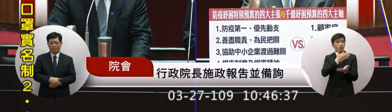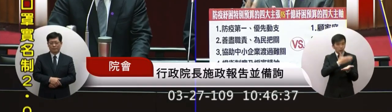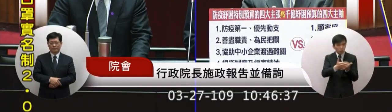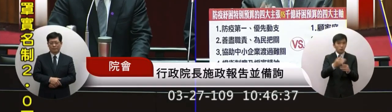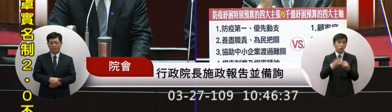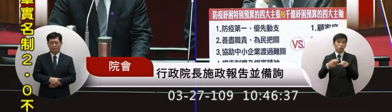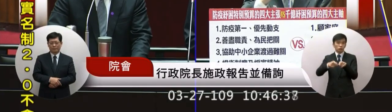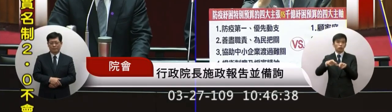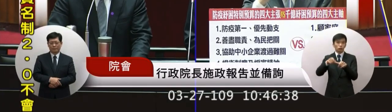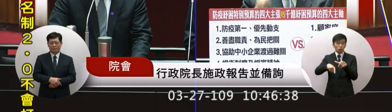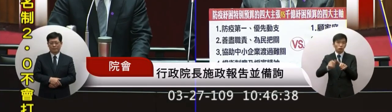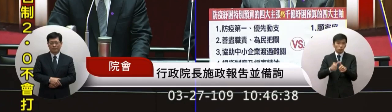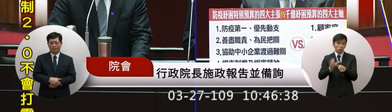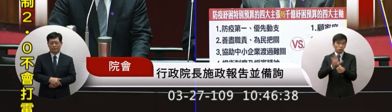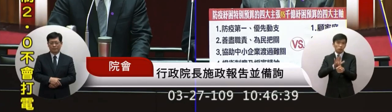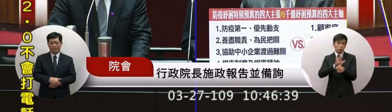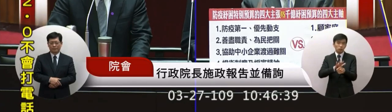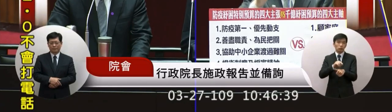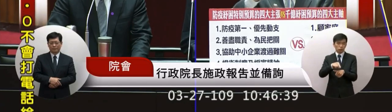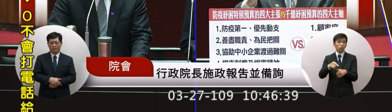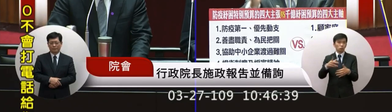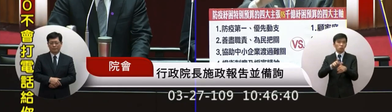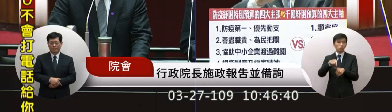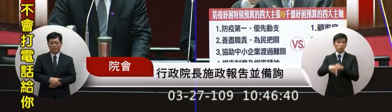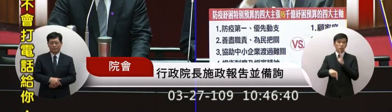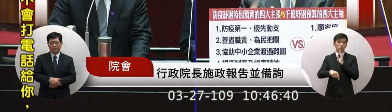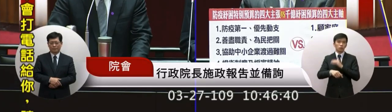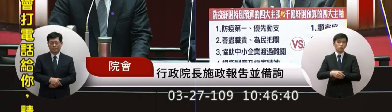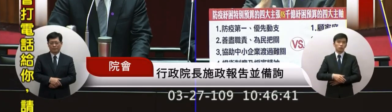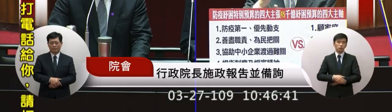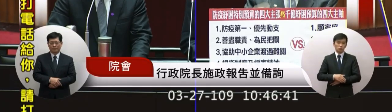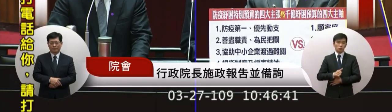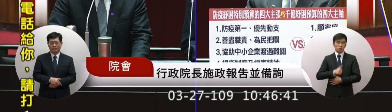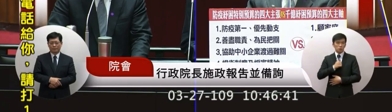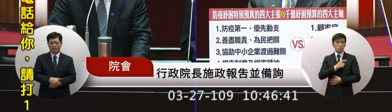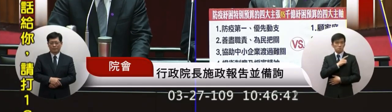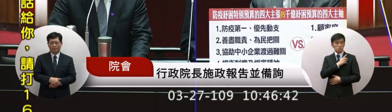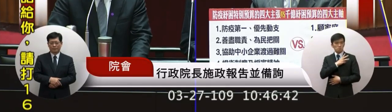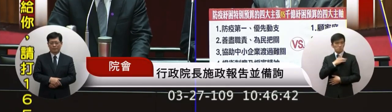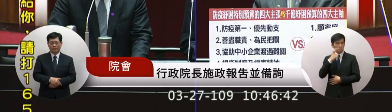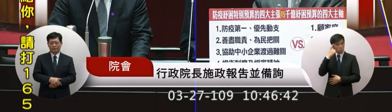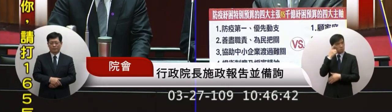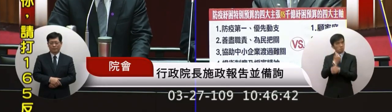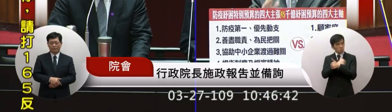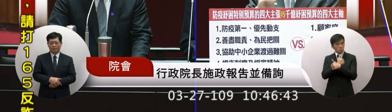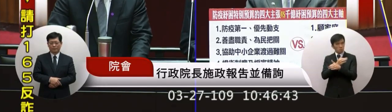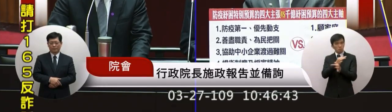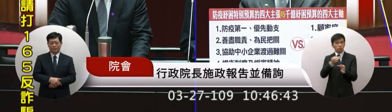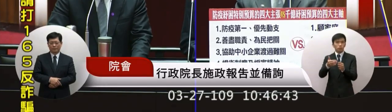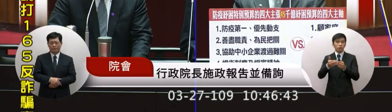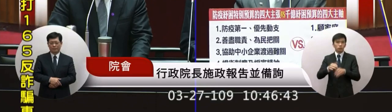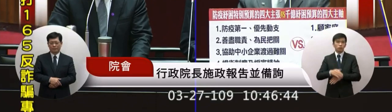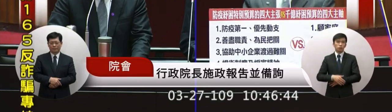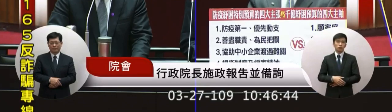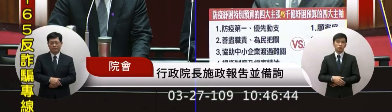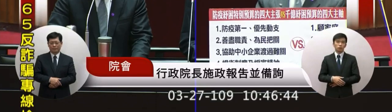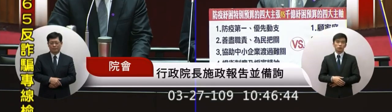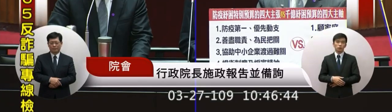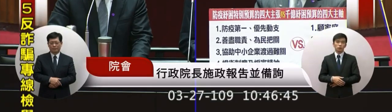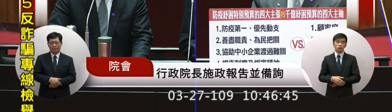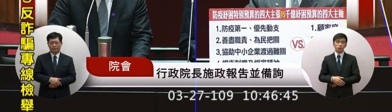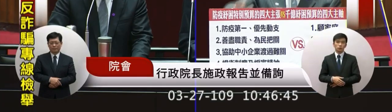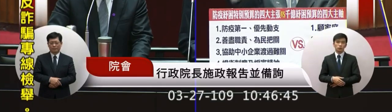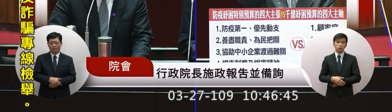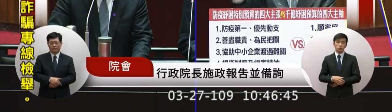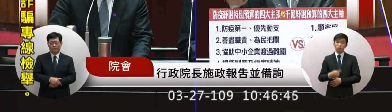渡过这难关，真重要一个关键，要兼顾，这是我的原则。吼、哦，今仔日我必须要来